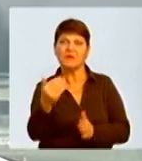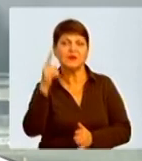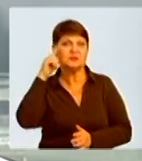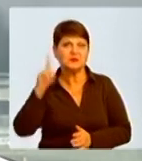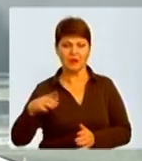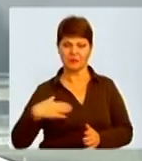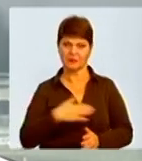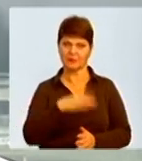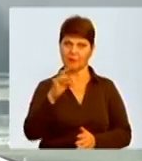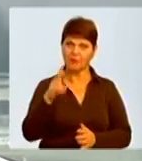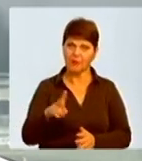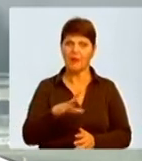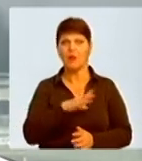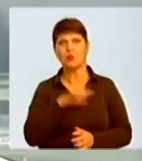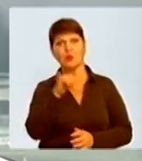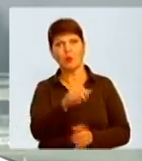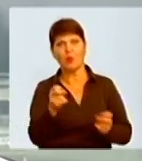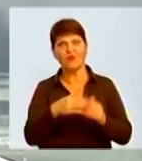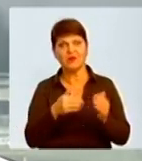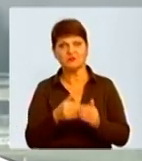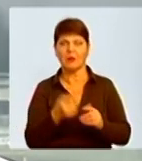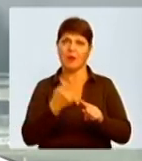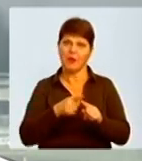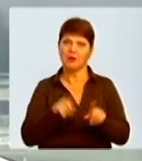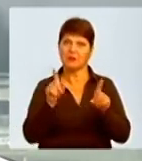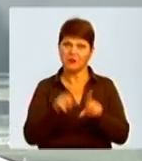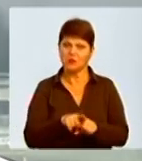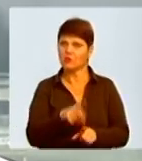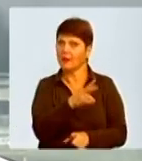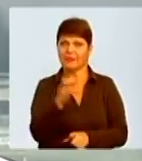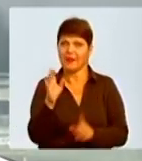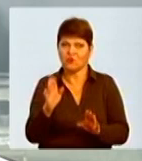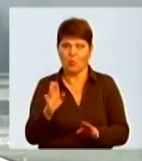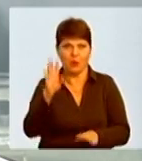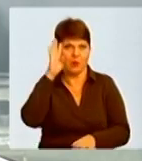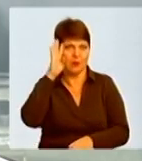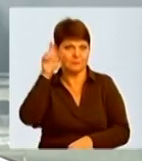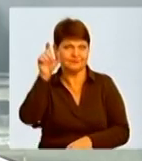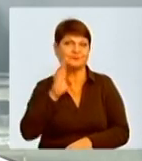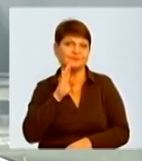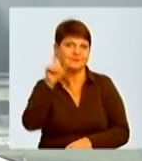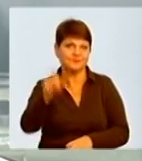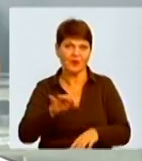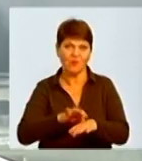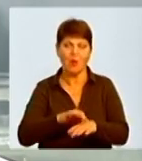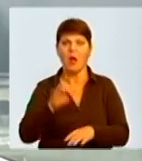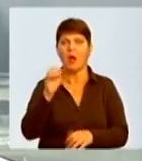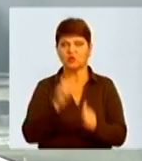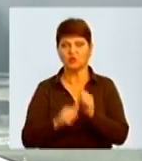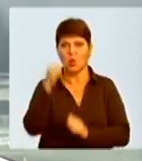молочної залози і чи були у фахівця. Адже це теж не лише жіноча хвороба, а й чоловіча. І щороку в області реєструється